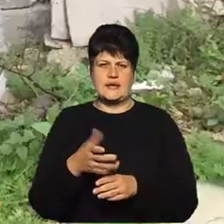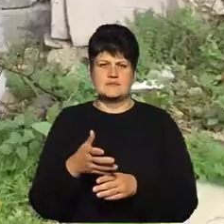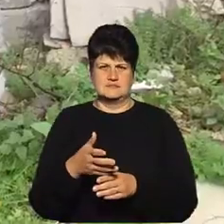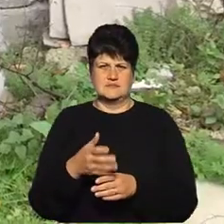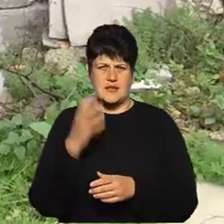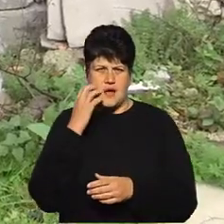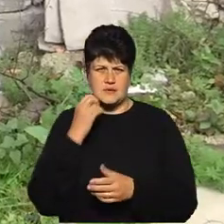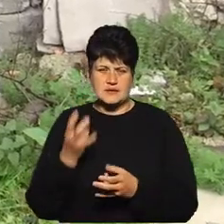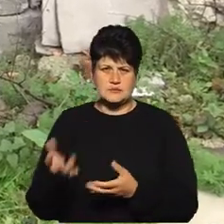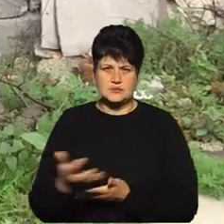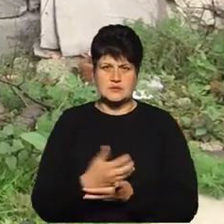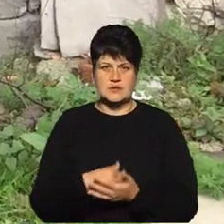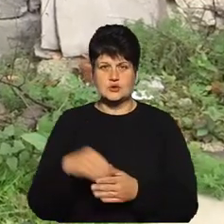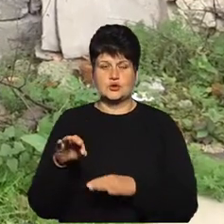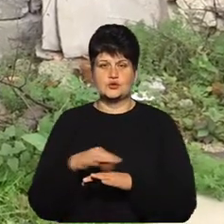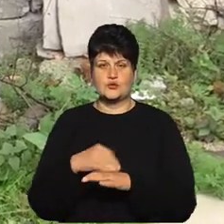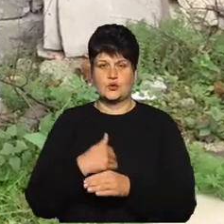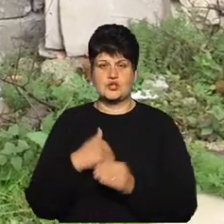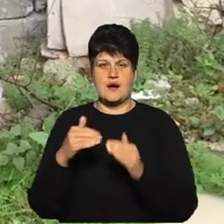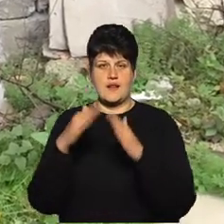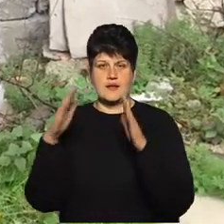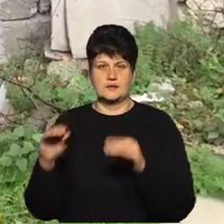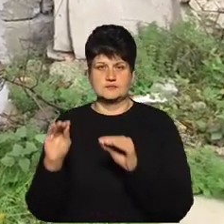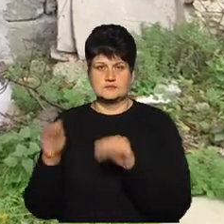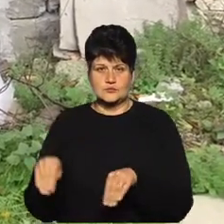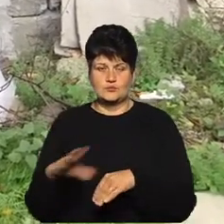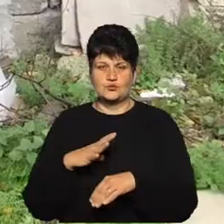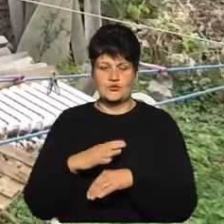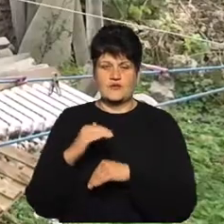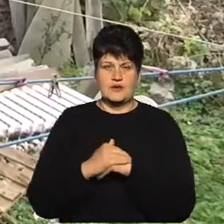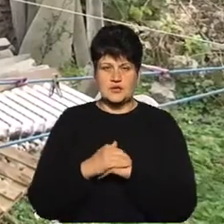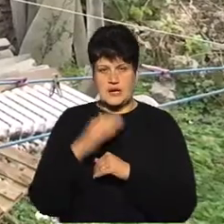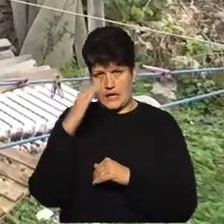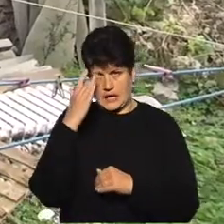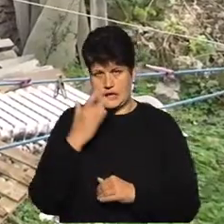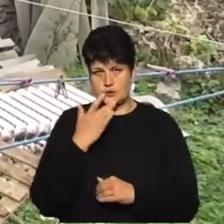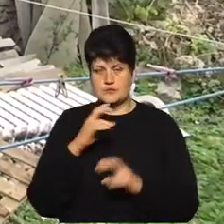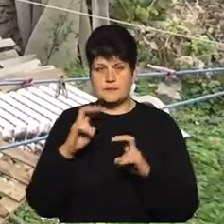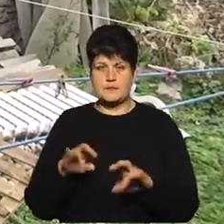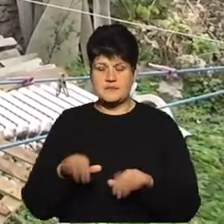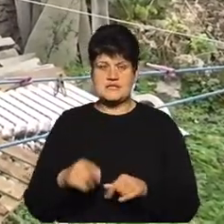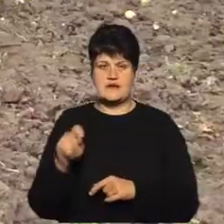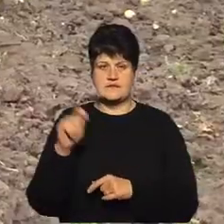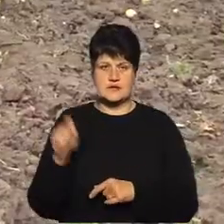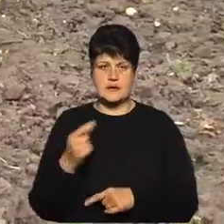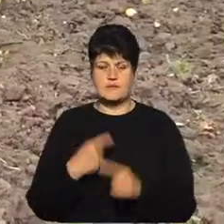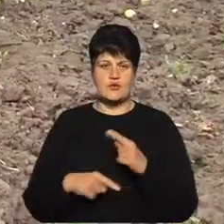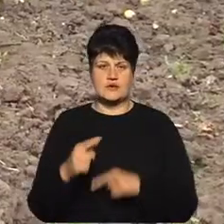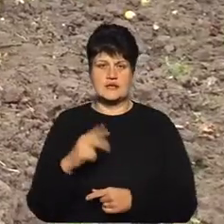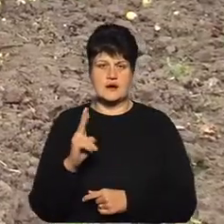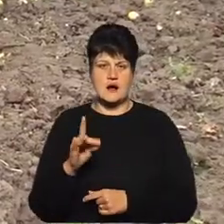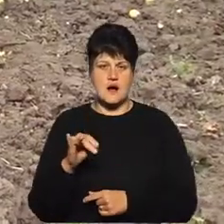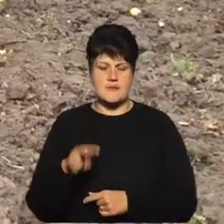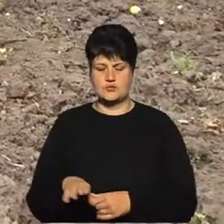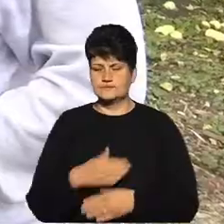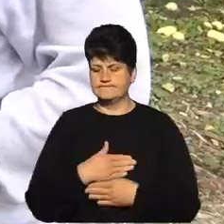Взагалі-то чоловік хоче там альтанку, щоб було де ввечері, влітку посидіть. Після війни повертатися до Краматорська не планують,